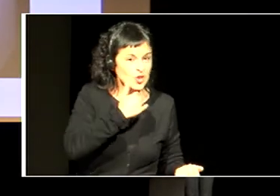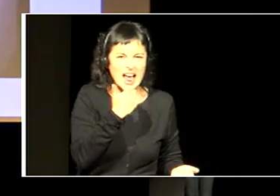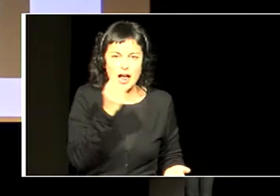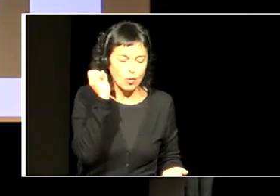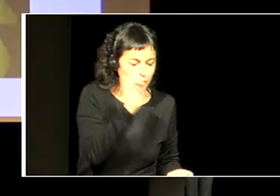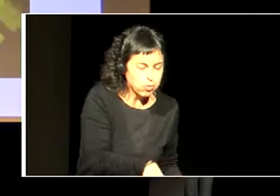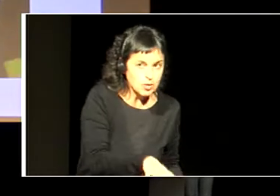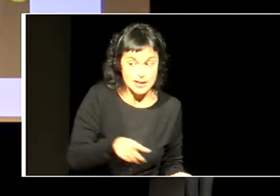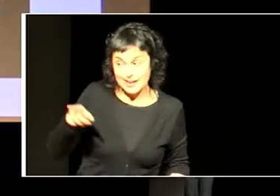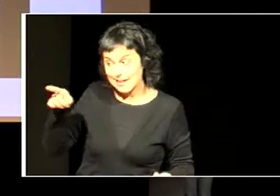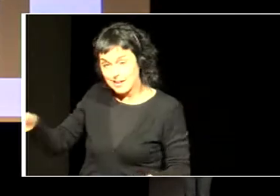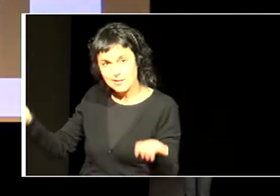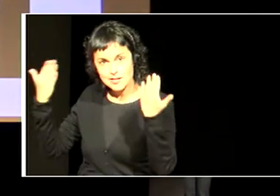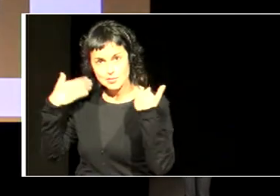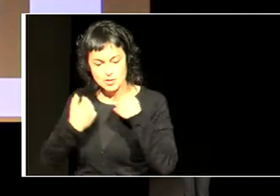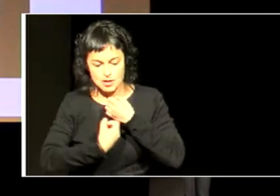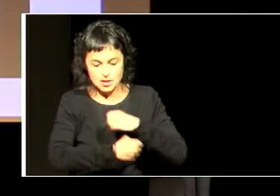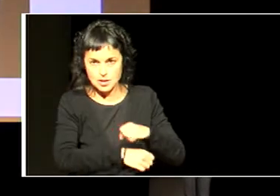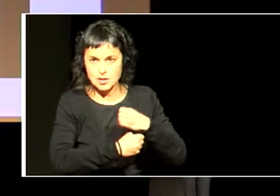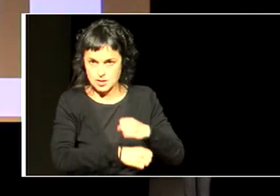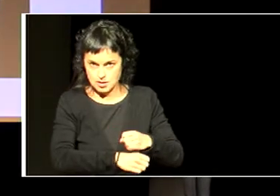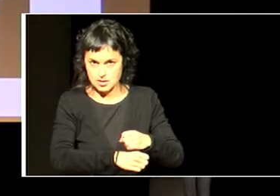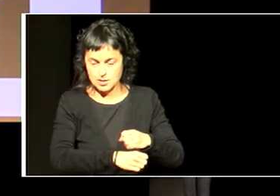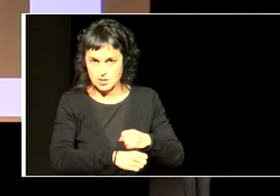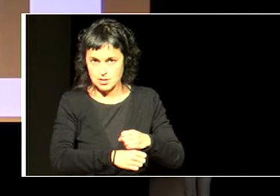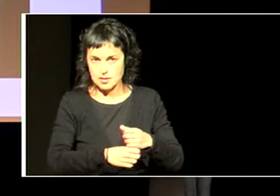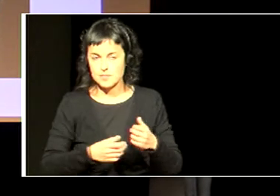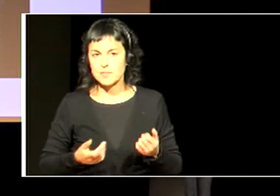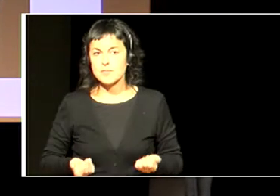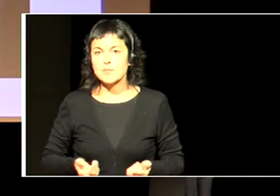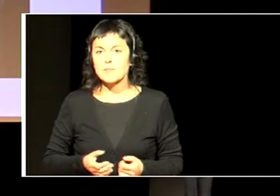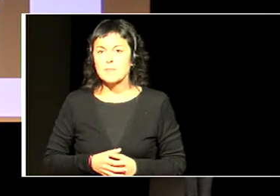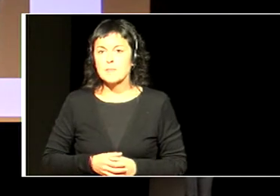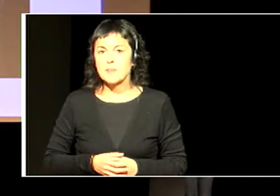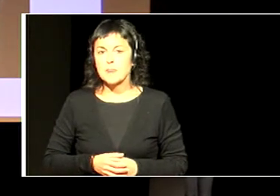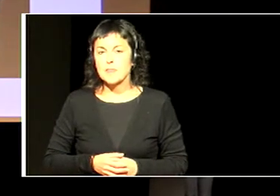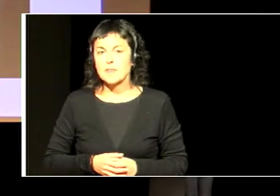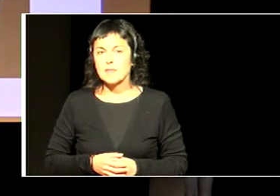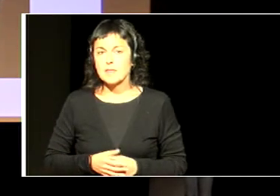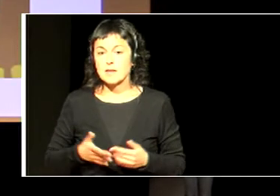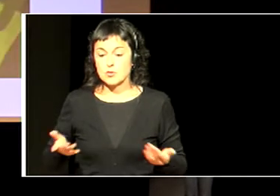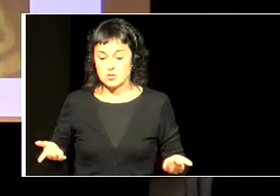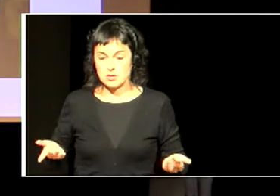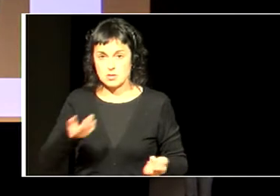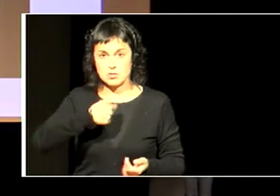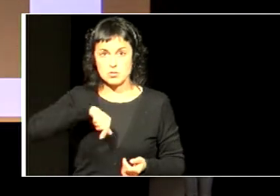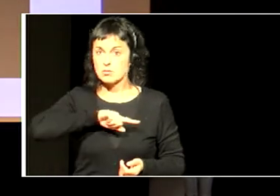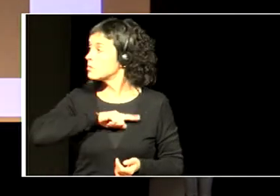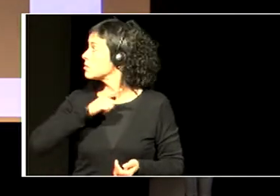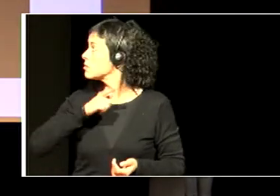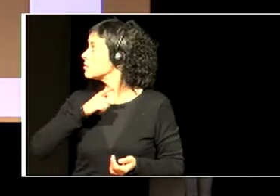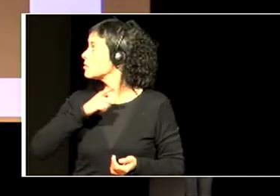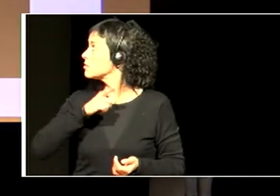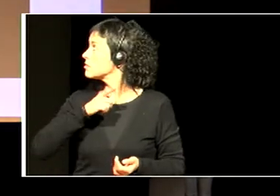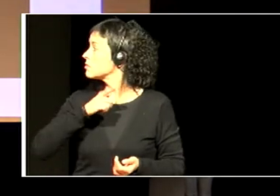dute, eta hemen daude. Orduan guretzat, claro, langile, kasu honetan gure ikastetxean,